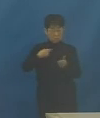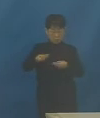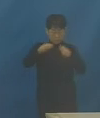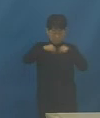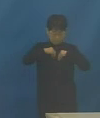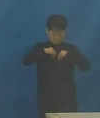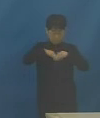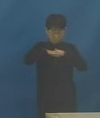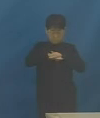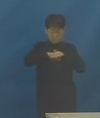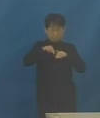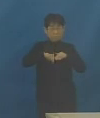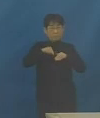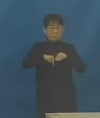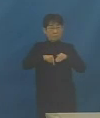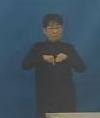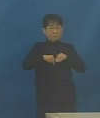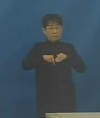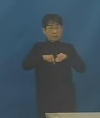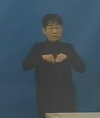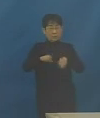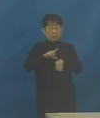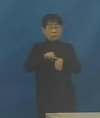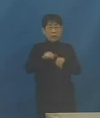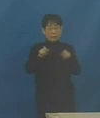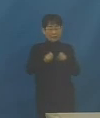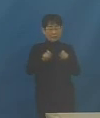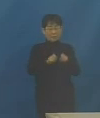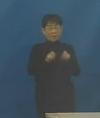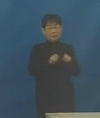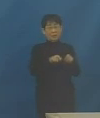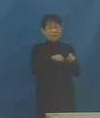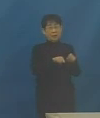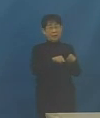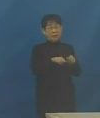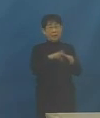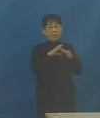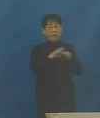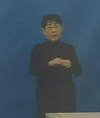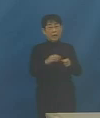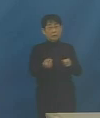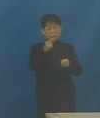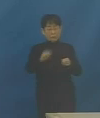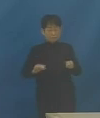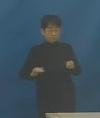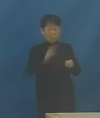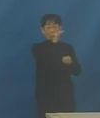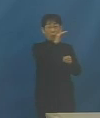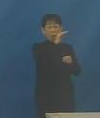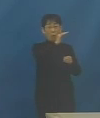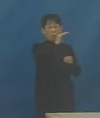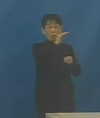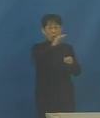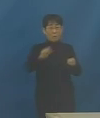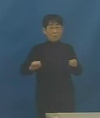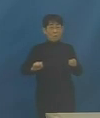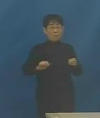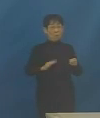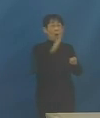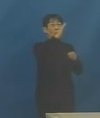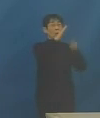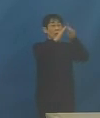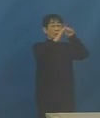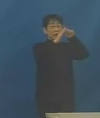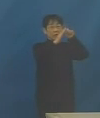株でありますからまあですからその山が99ところたくなりますけどもその後